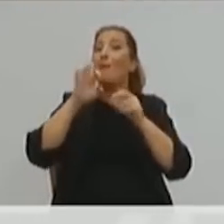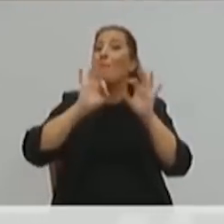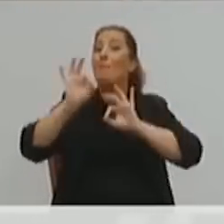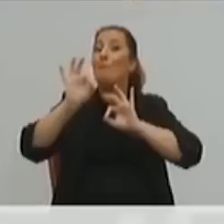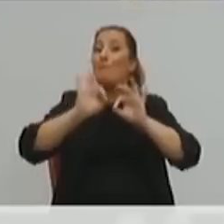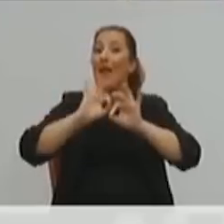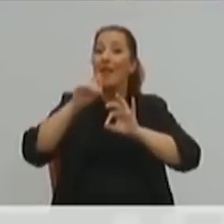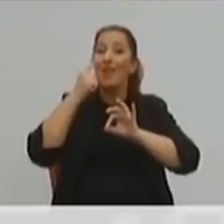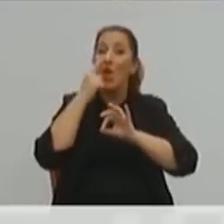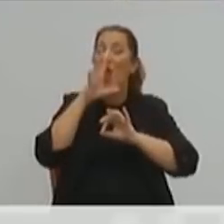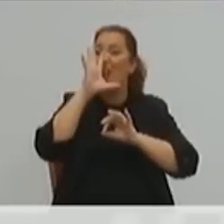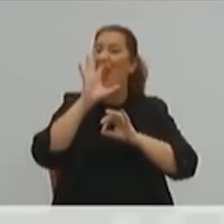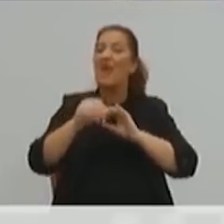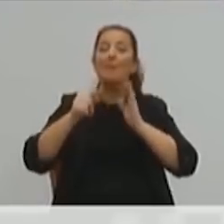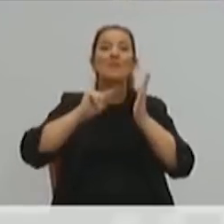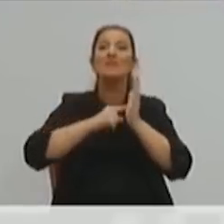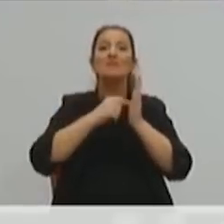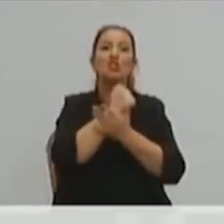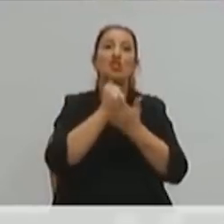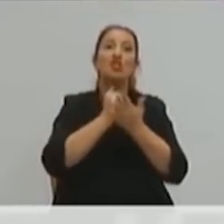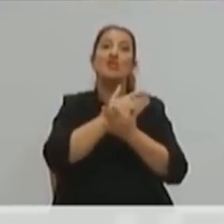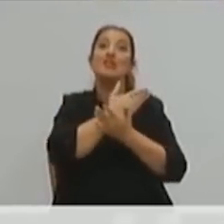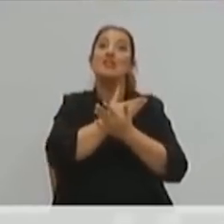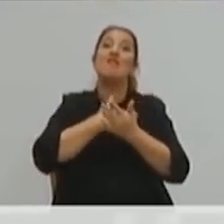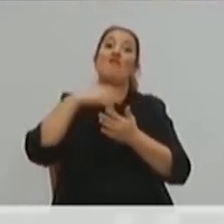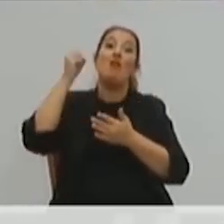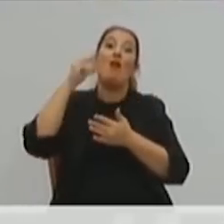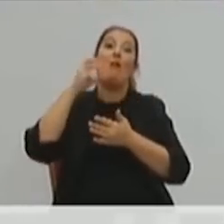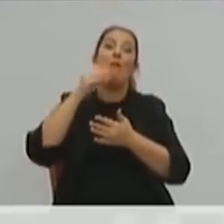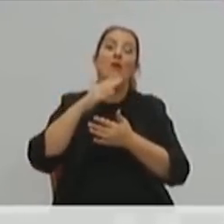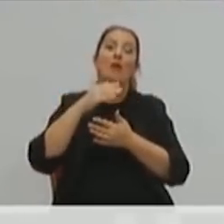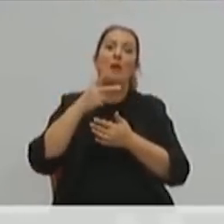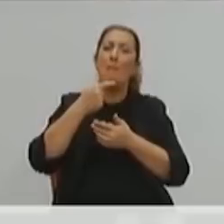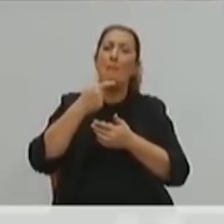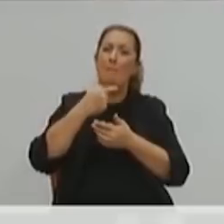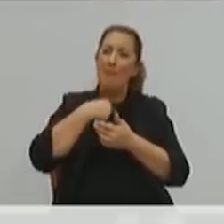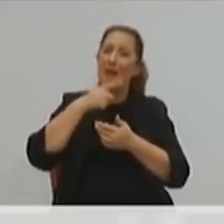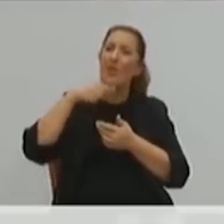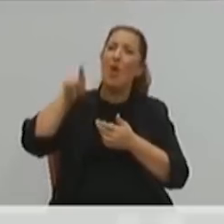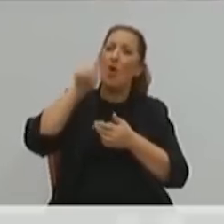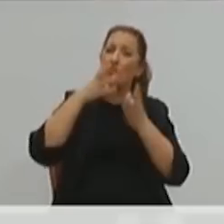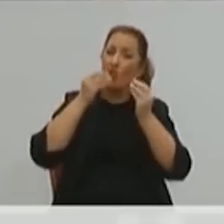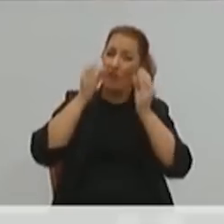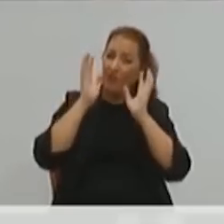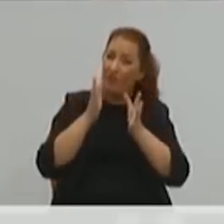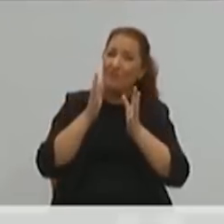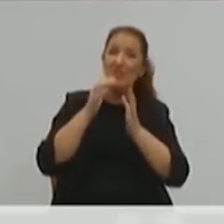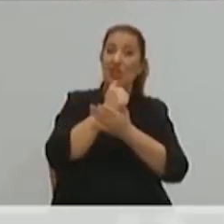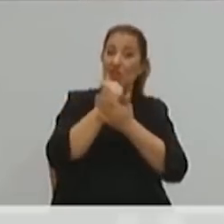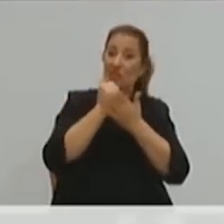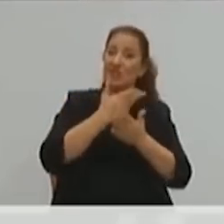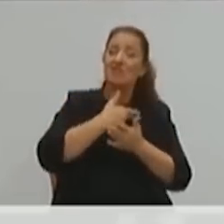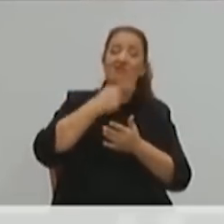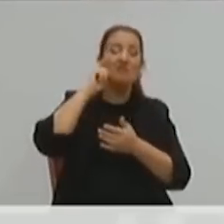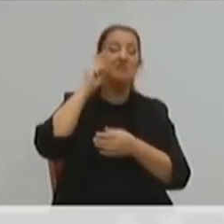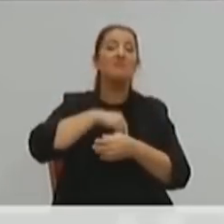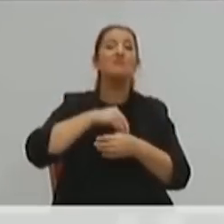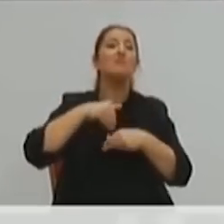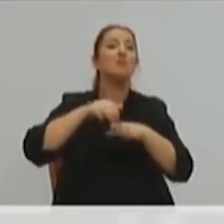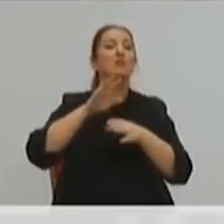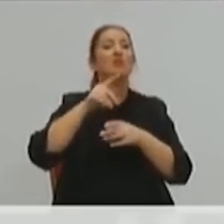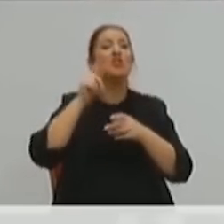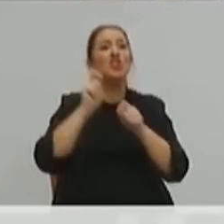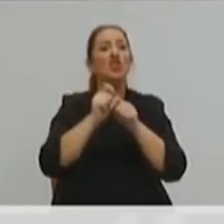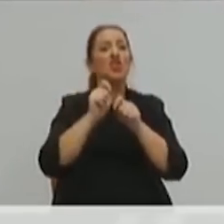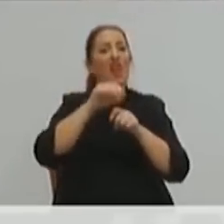var? Yeşili seven AK Parti'nin. Ben onları pek öyle yeşili falan sevdiğini düşünmüyorum. İşlerine geldiği zaman